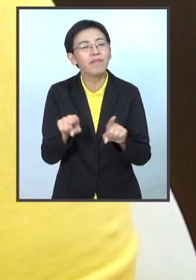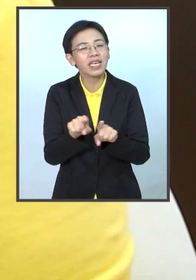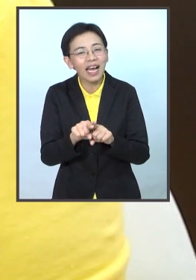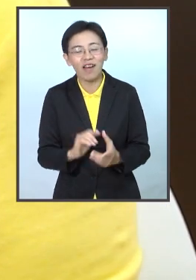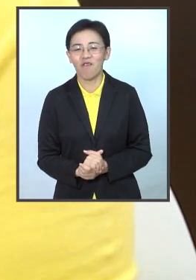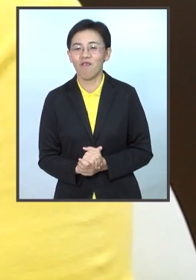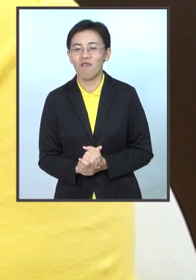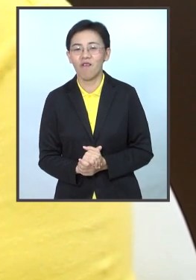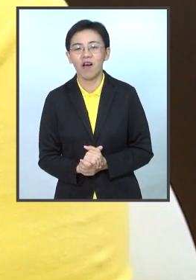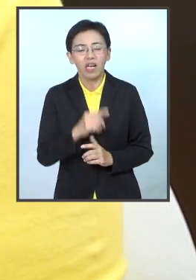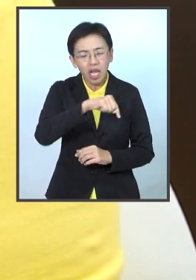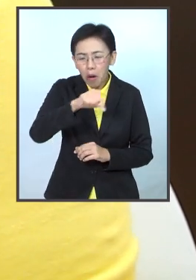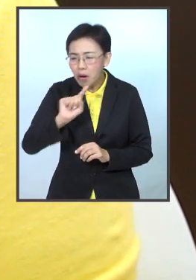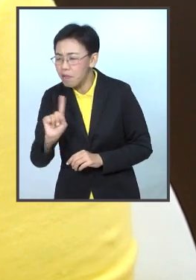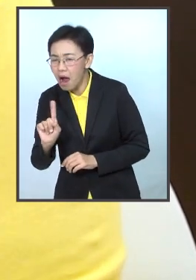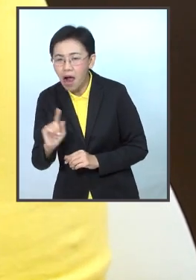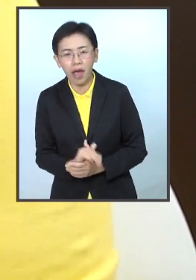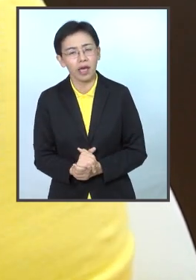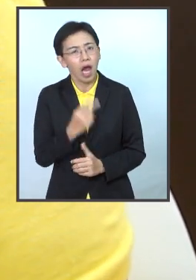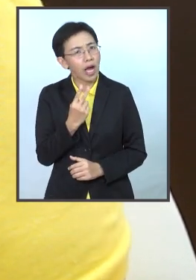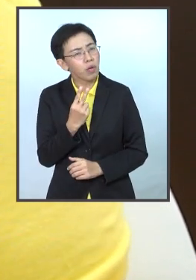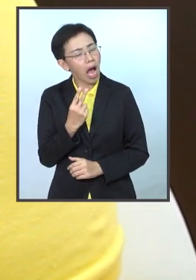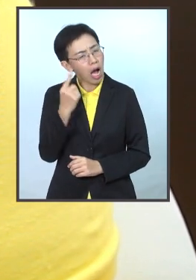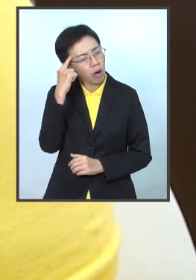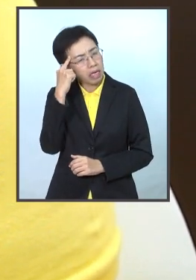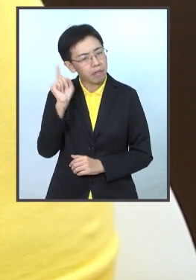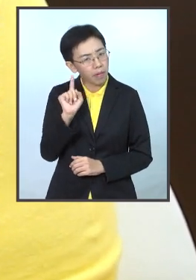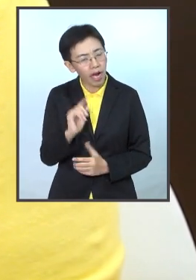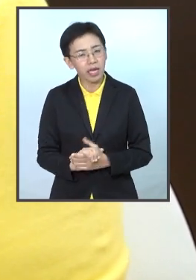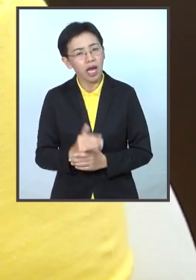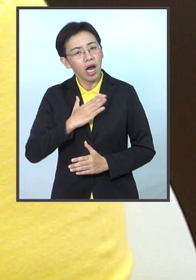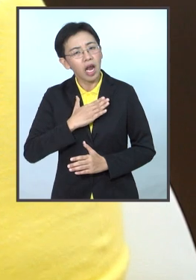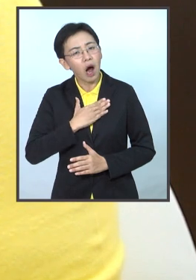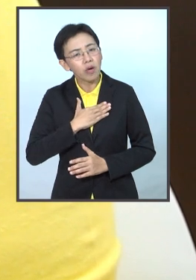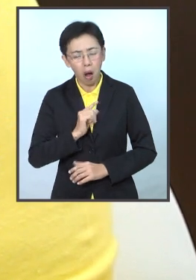าว่าแต่ละคนมันเป็นยังไงแล้วแบบดูซิว่าเขาคิดกับเรายังไงแล้วเ